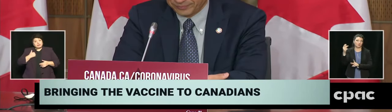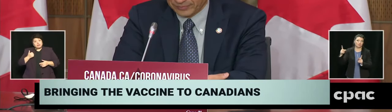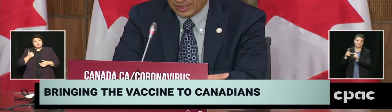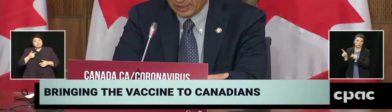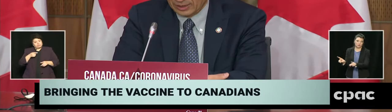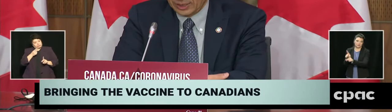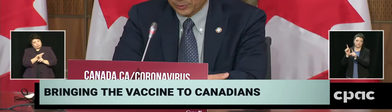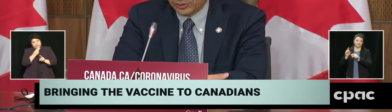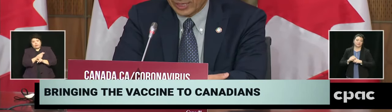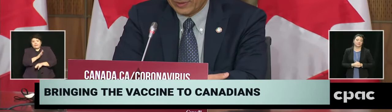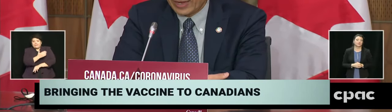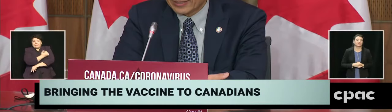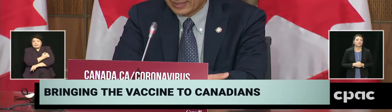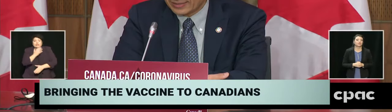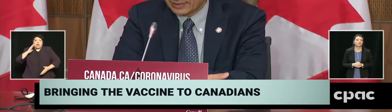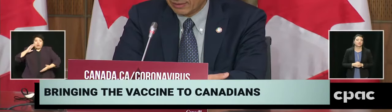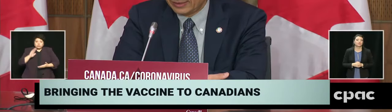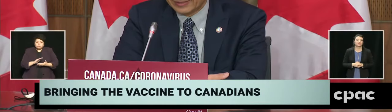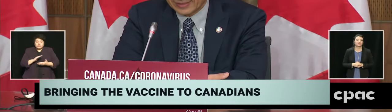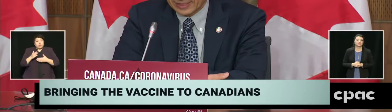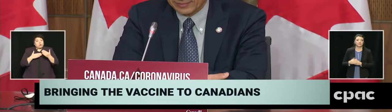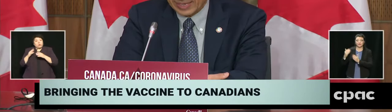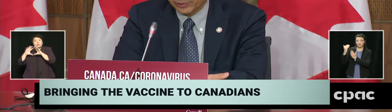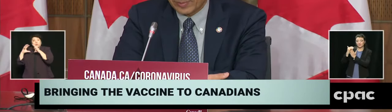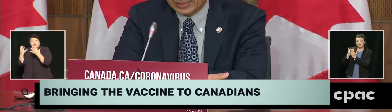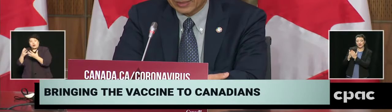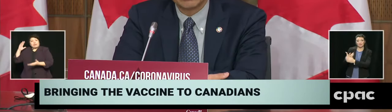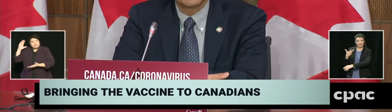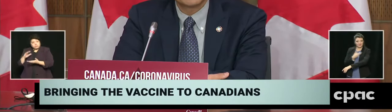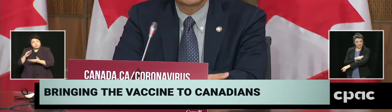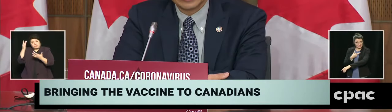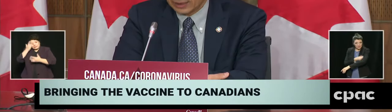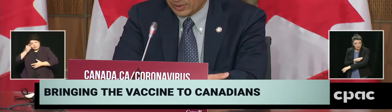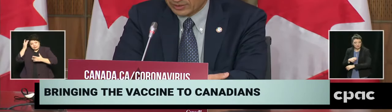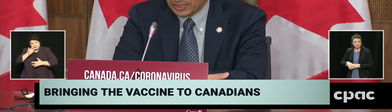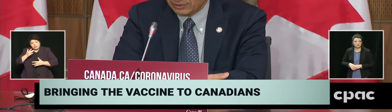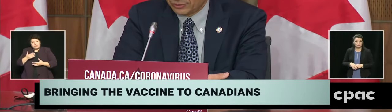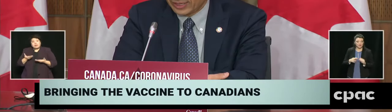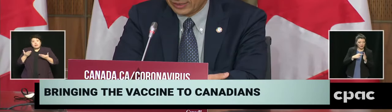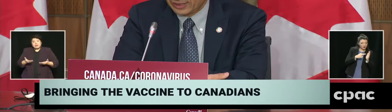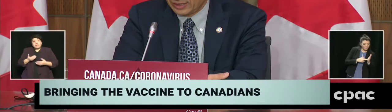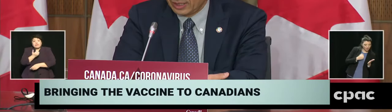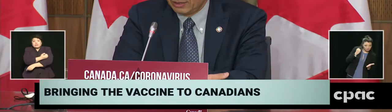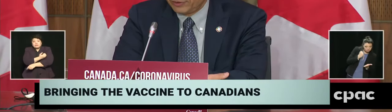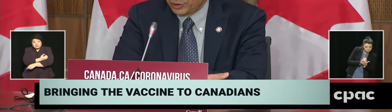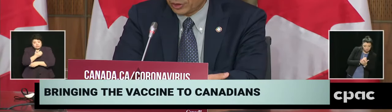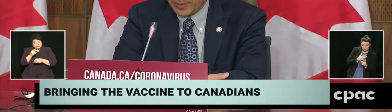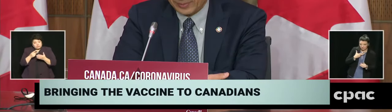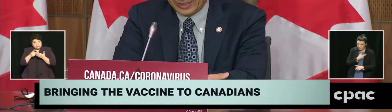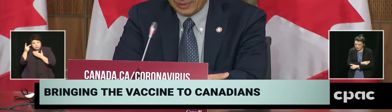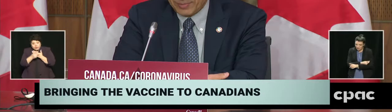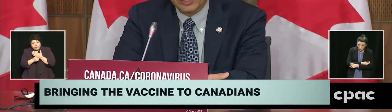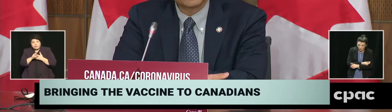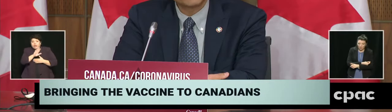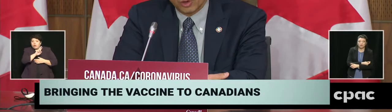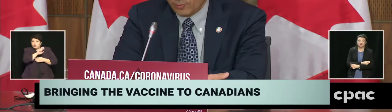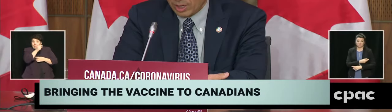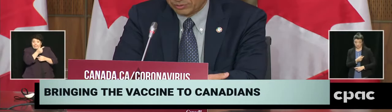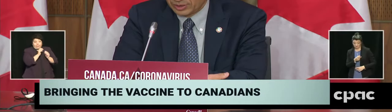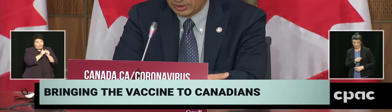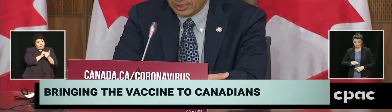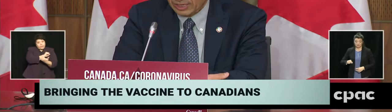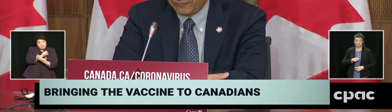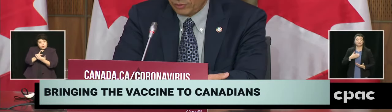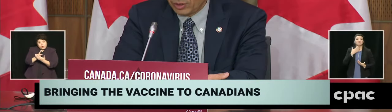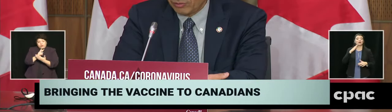l'étranger. Les programmes de vaccination et les systèmes d'approbation réglementaire du Canada figurent parmi les meilleurs au